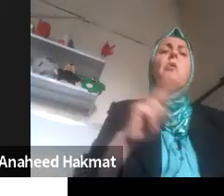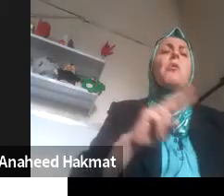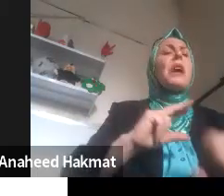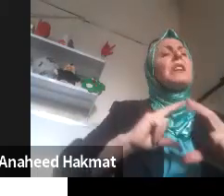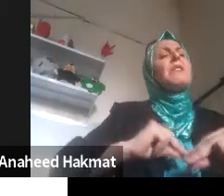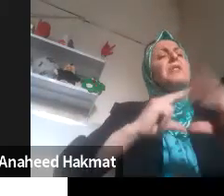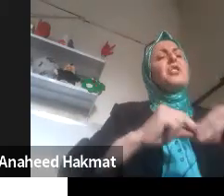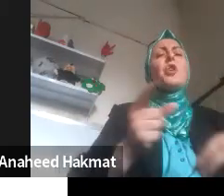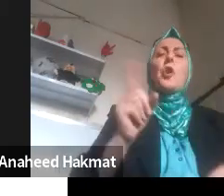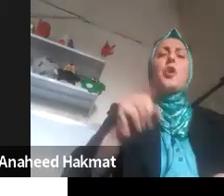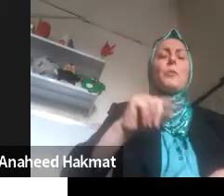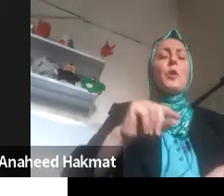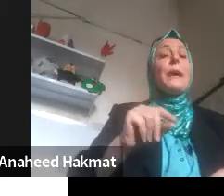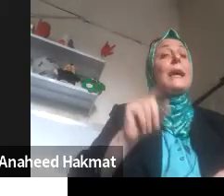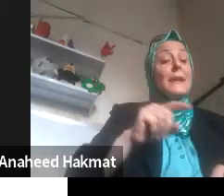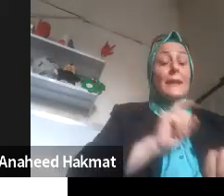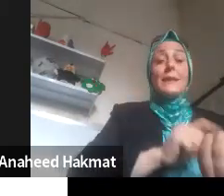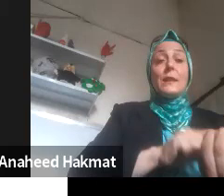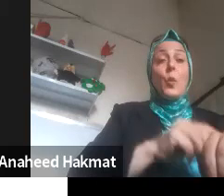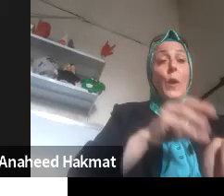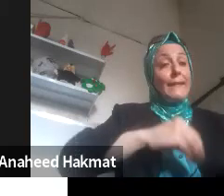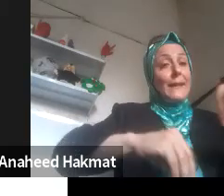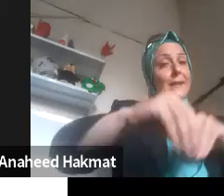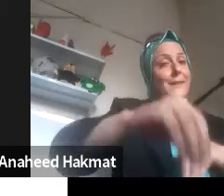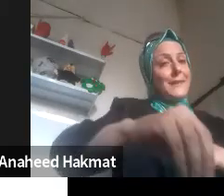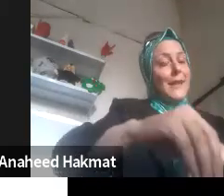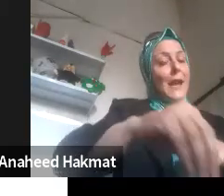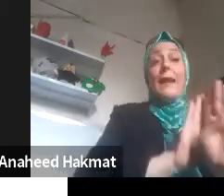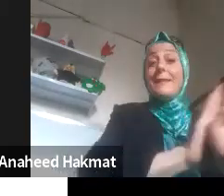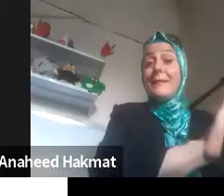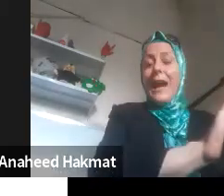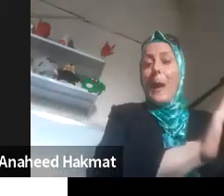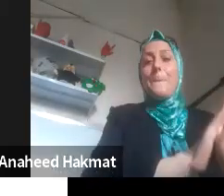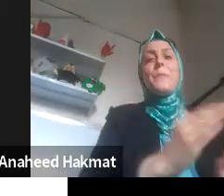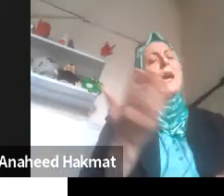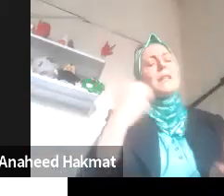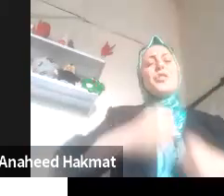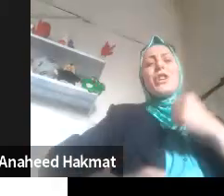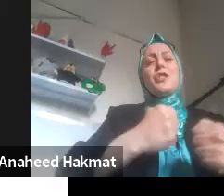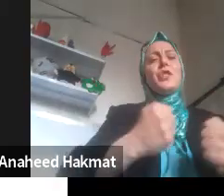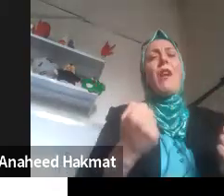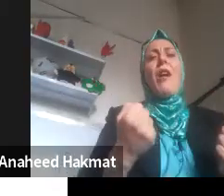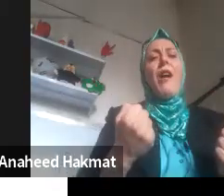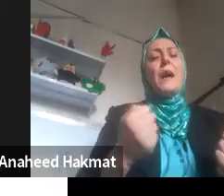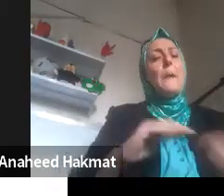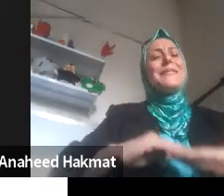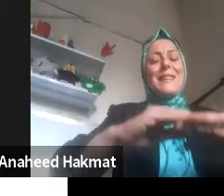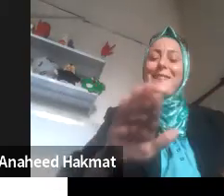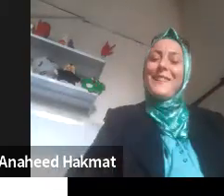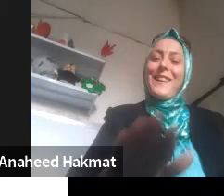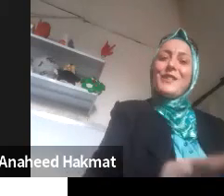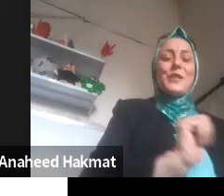انتقالية داعمة في البداية اللي هي تكون فيها أنشطة تفريغية، أنشطة بتساعد الأطفال